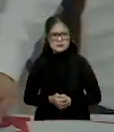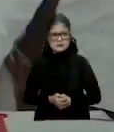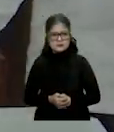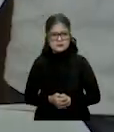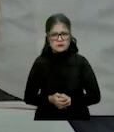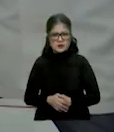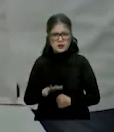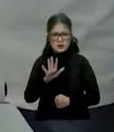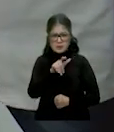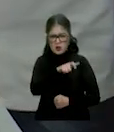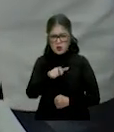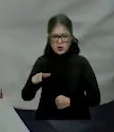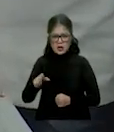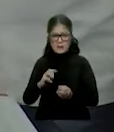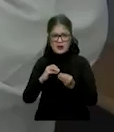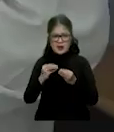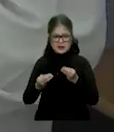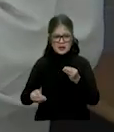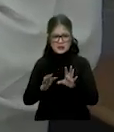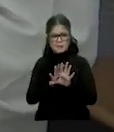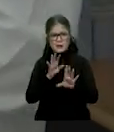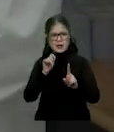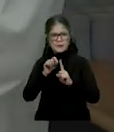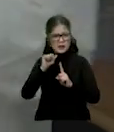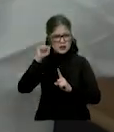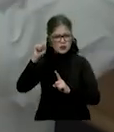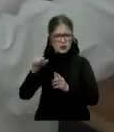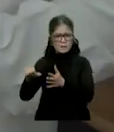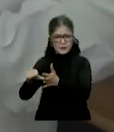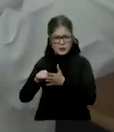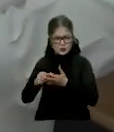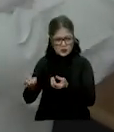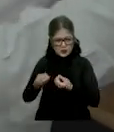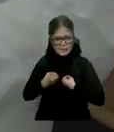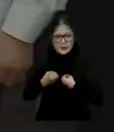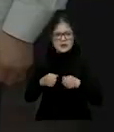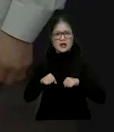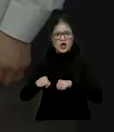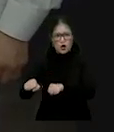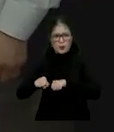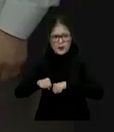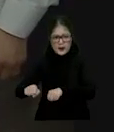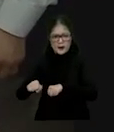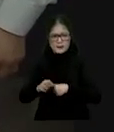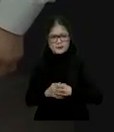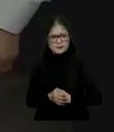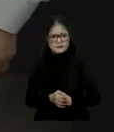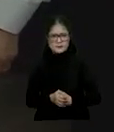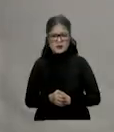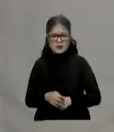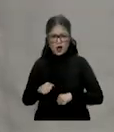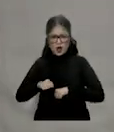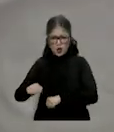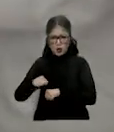Lima orang kader Partai Perindo menerima pinjaman gerobak Perindo di kantor DPD Partai Perindo Kota Tangerang, Banten. Kehadiran gerobak Partai Perindo